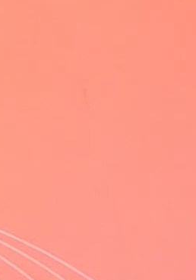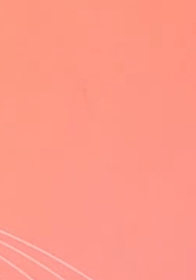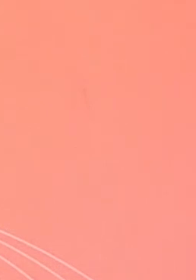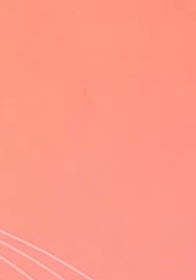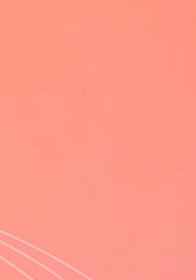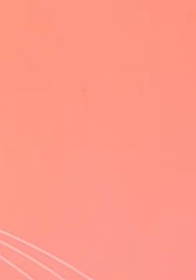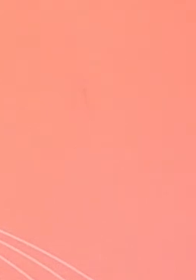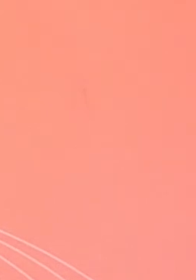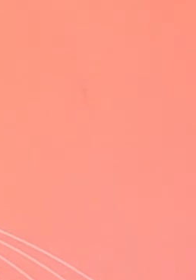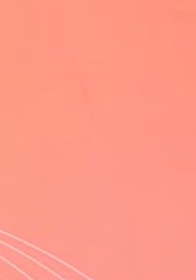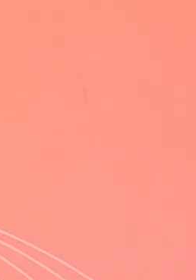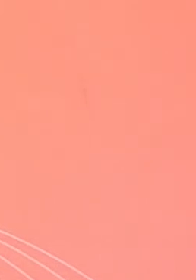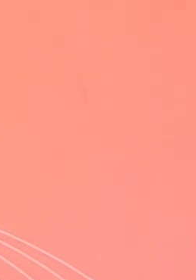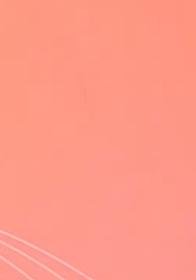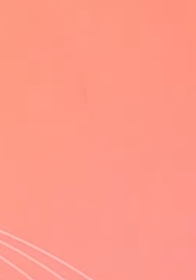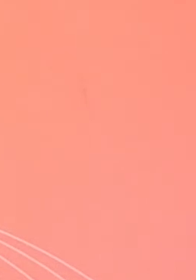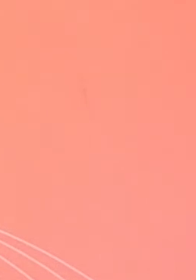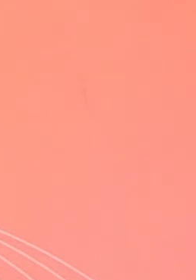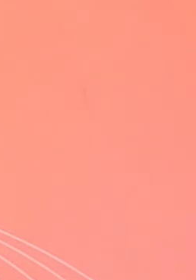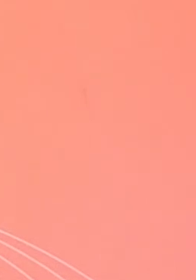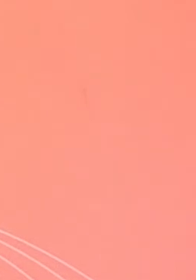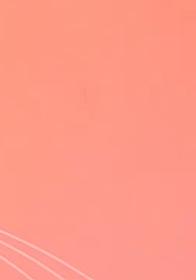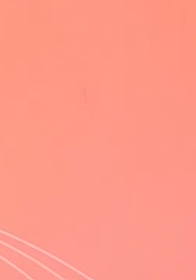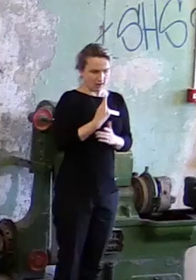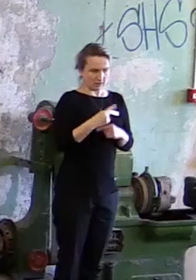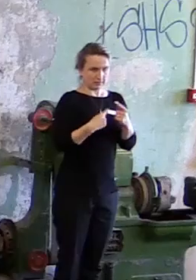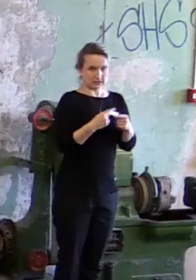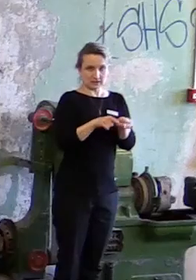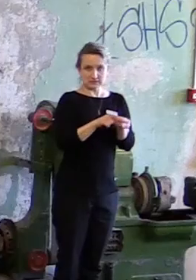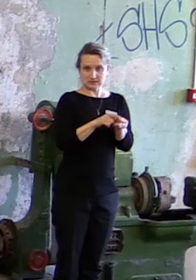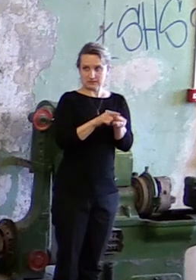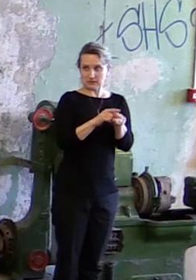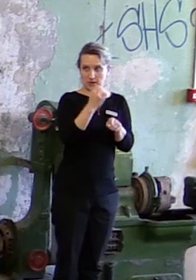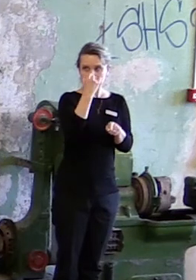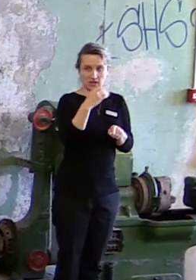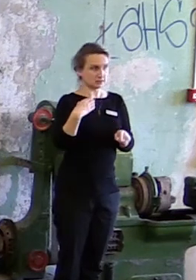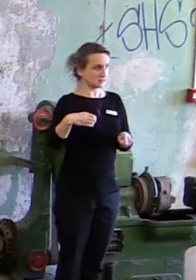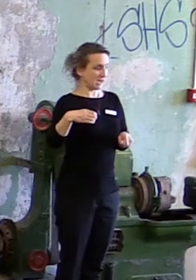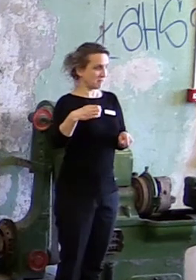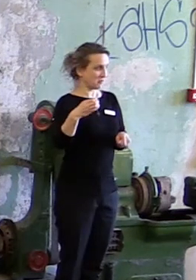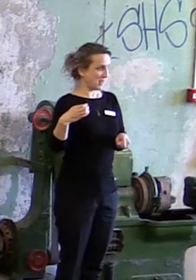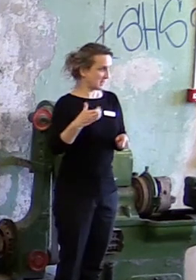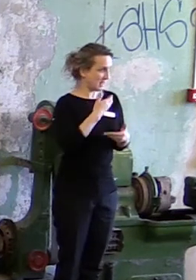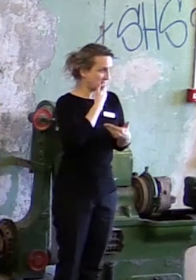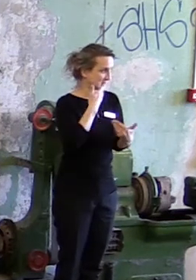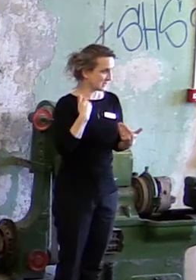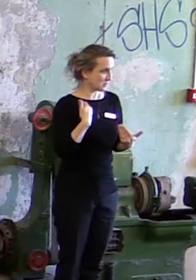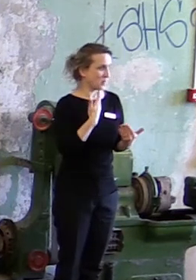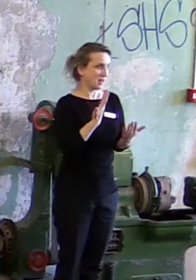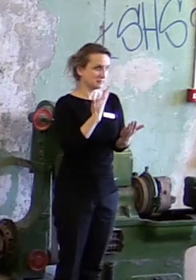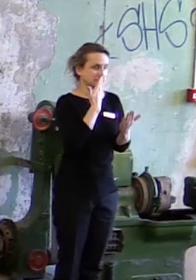et kuidas me ise endaga hakkama saame ja noh, see juba, et kellegi telefoni helise siin saalis, sellest me juba oleme juba nii-öelda ülesaant. Just, see on suur näite. Et need